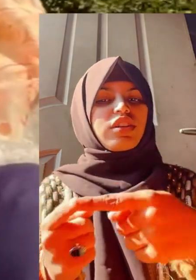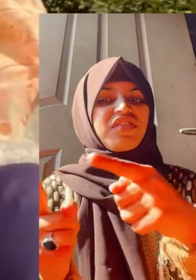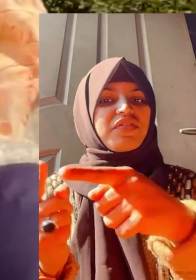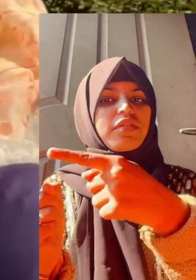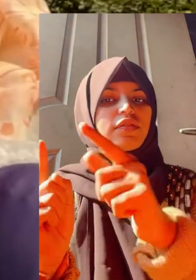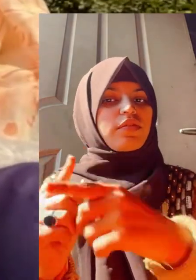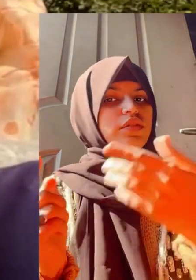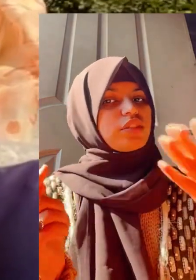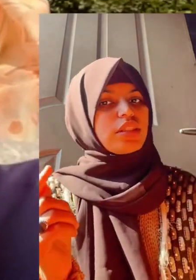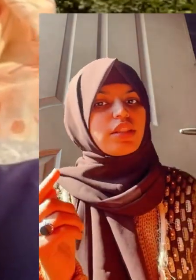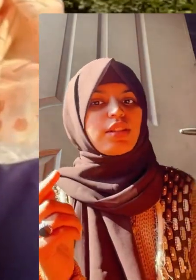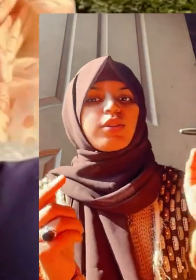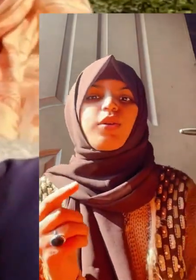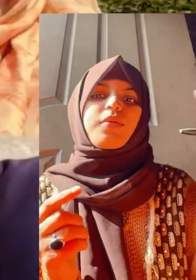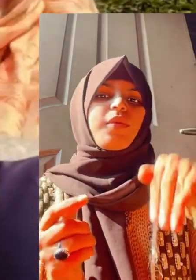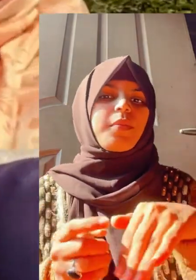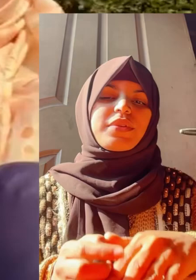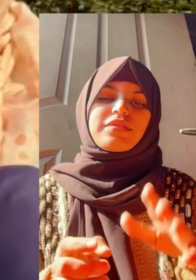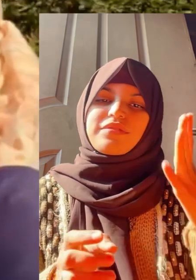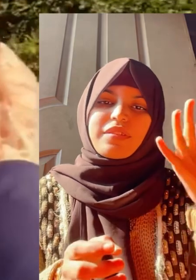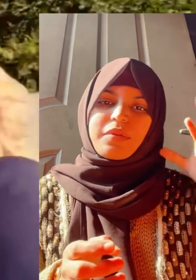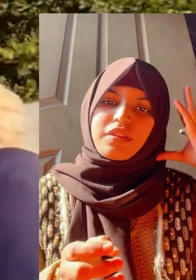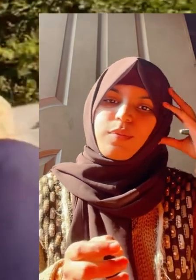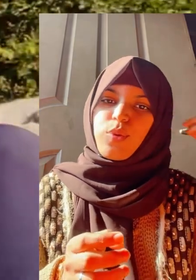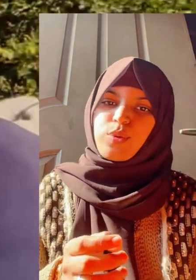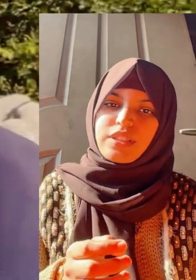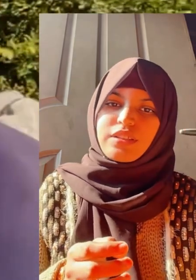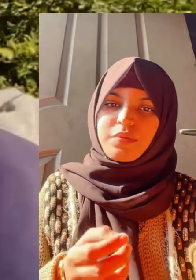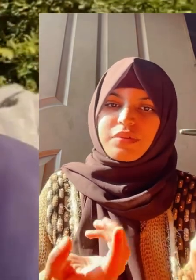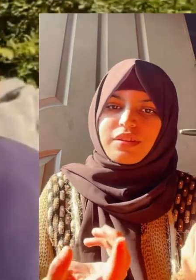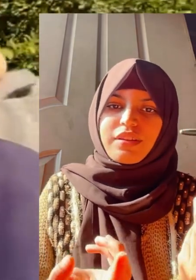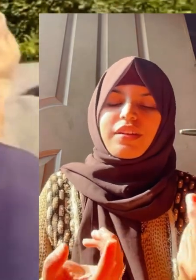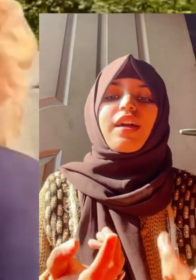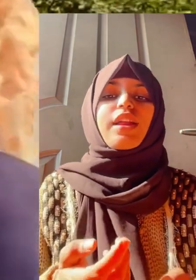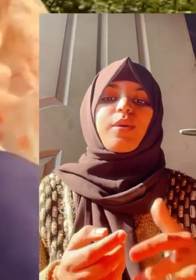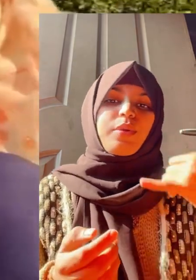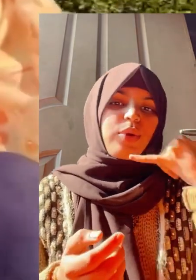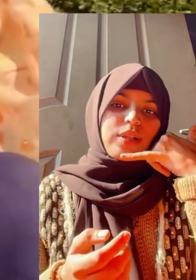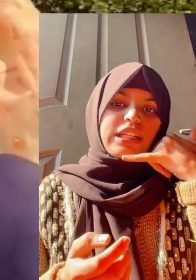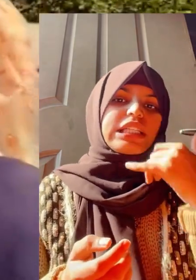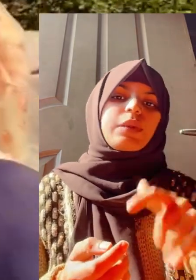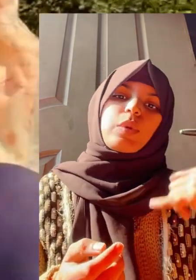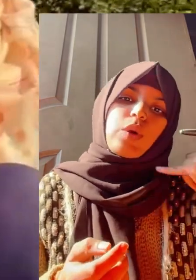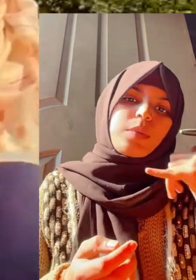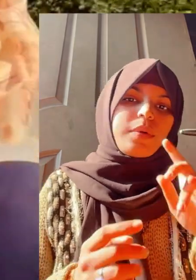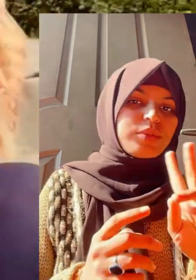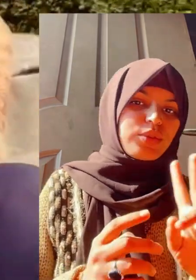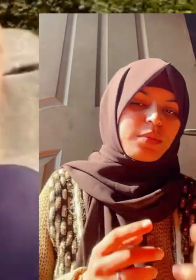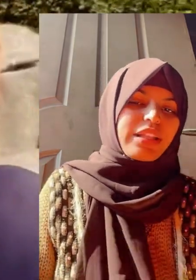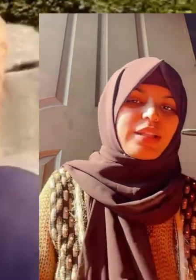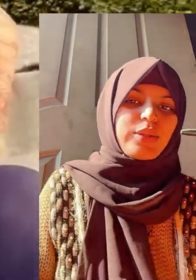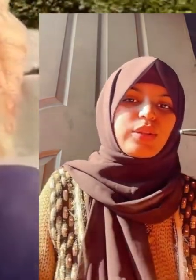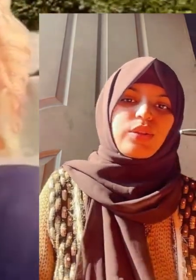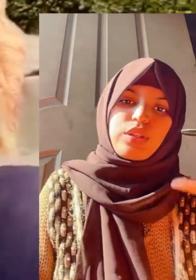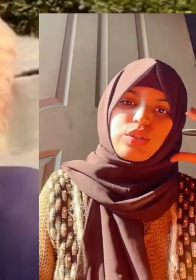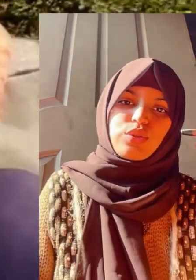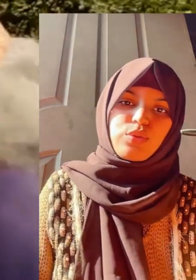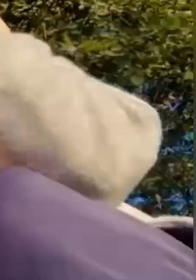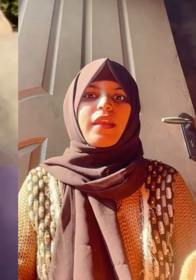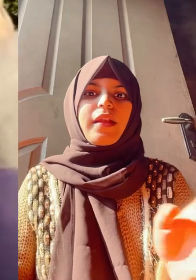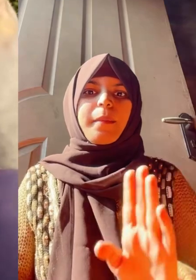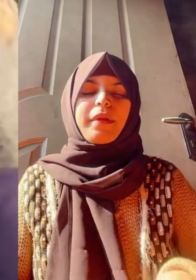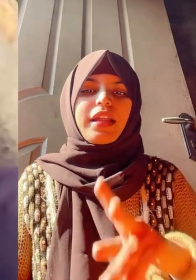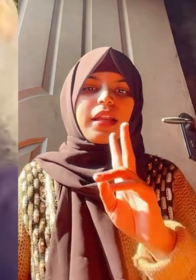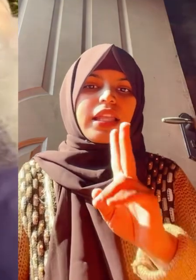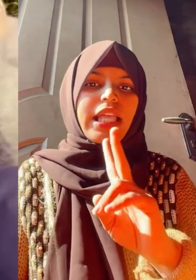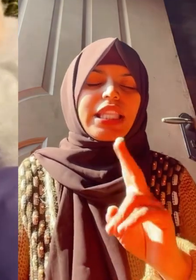दियां सड़कां ही जिंदियां ने बंदा चंगा भला गुआच जाता। तो मैं तो फिर नवी आई सी पिंडों उठी, कोई मासूम सी जिन्ने कदी घर बाहर नहीं निकली